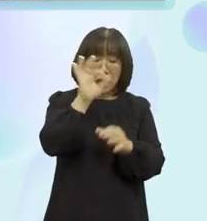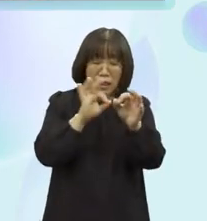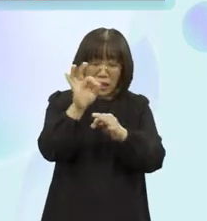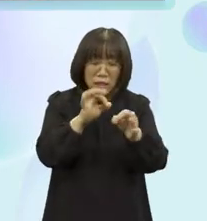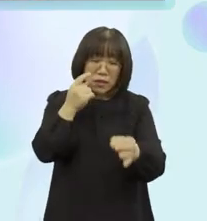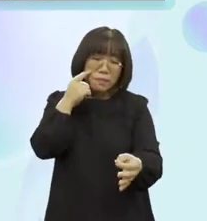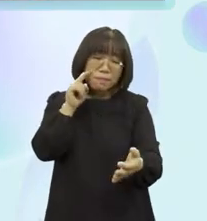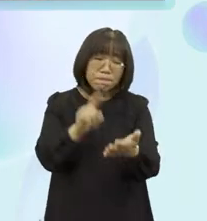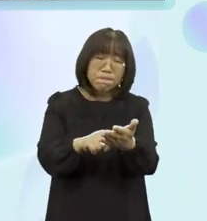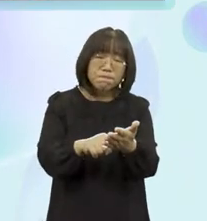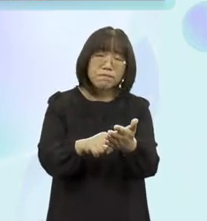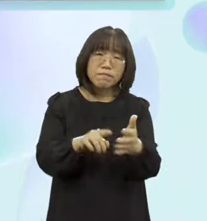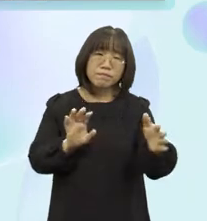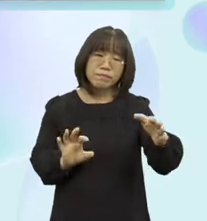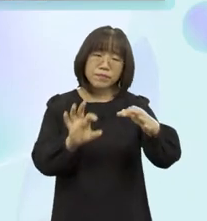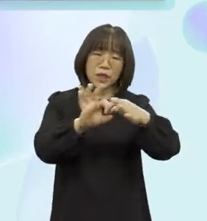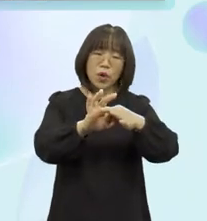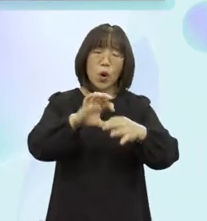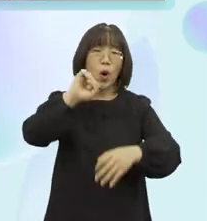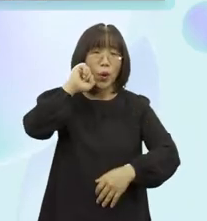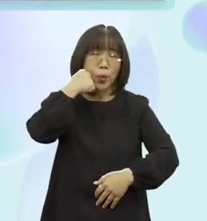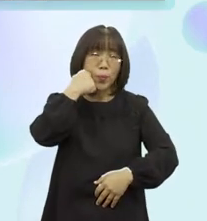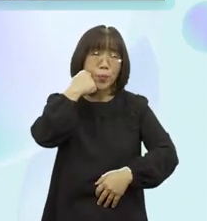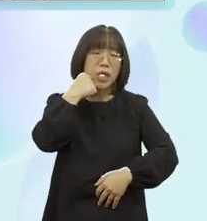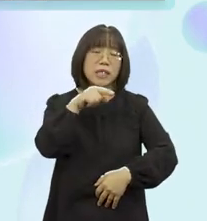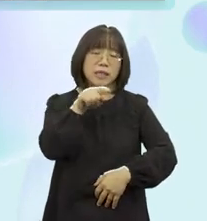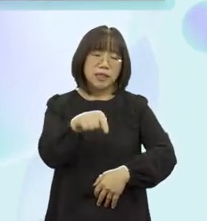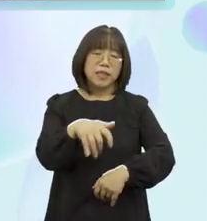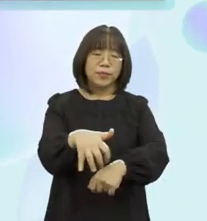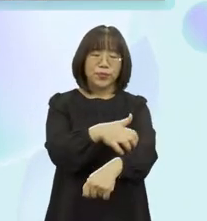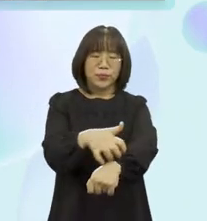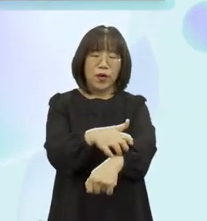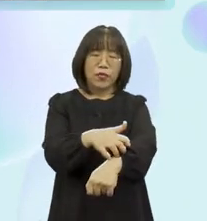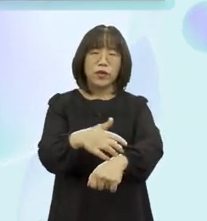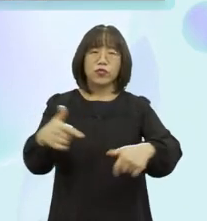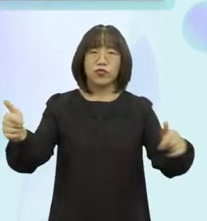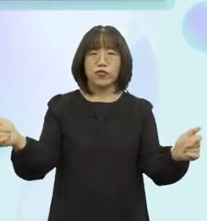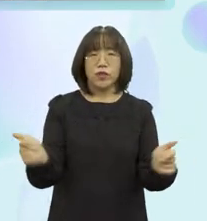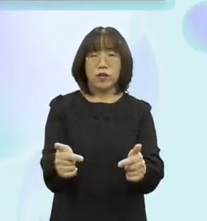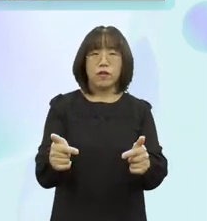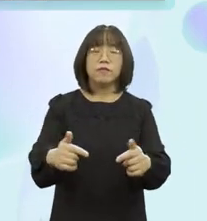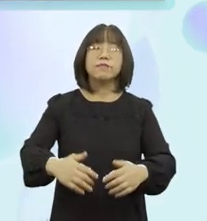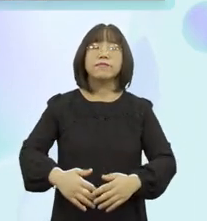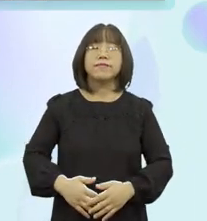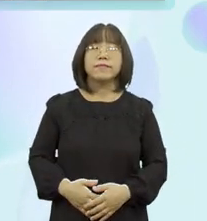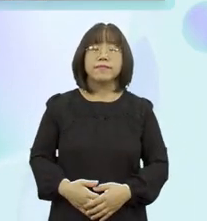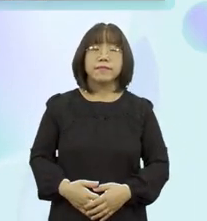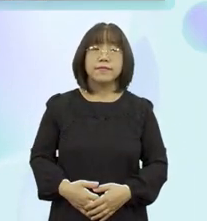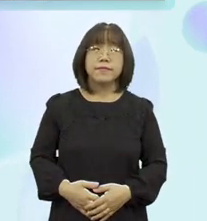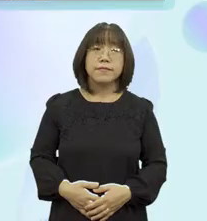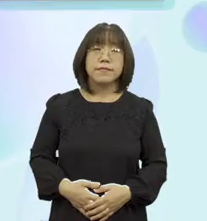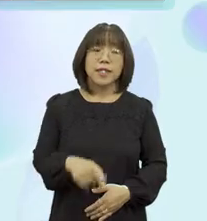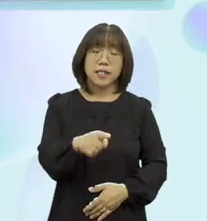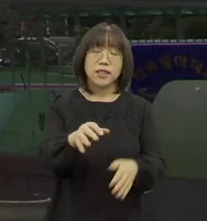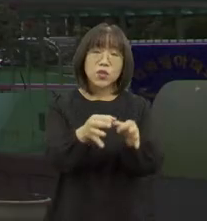찾아 접속해야 하는 번거로움이 있었지만 새해부터는 이 번거로움이 크게 줄어듭니다